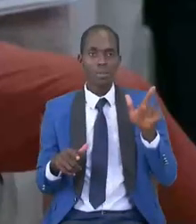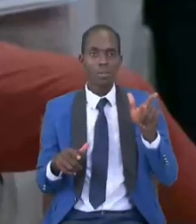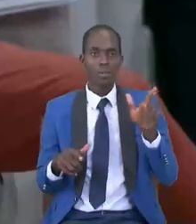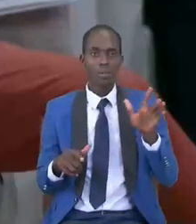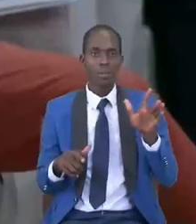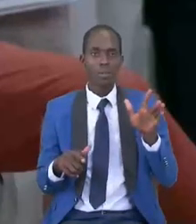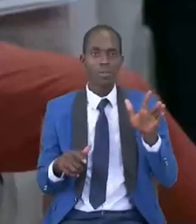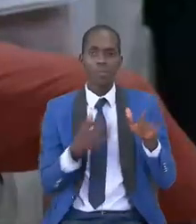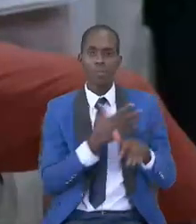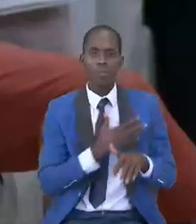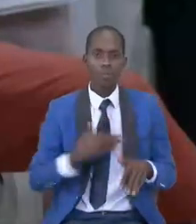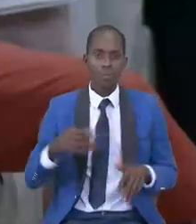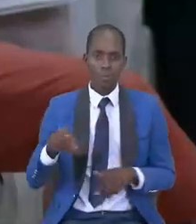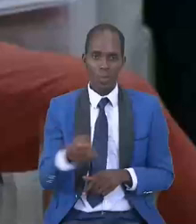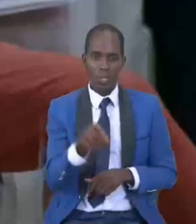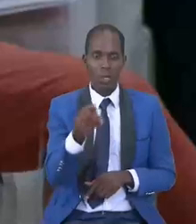Dans le verset 25,